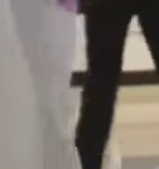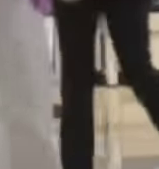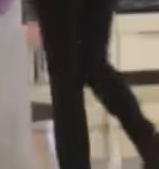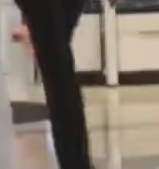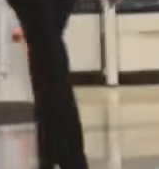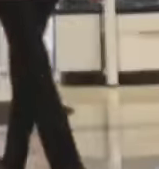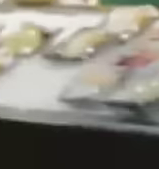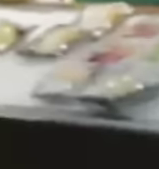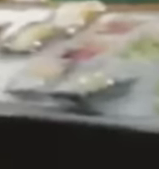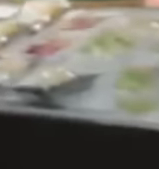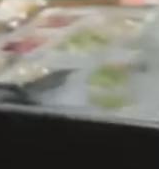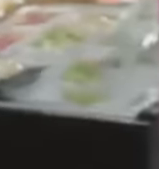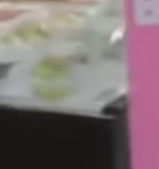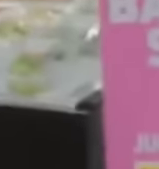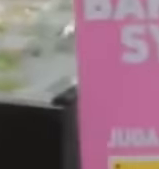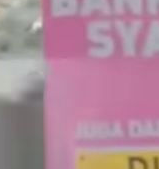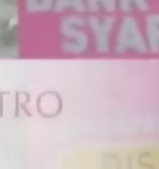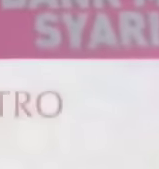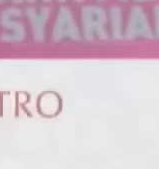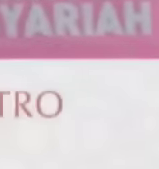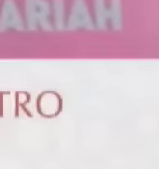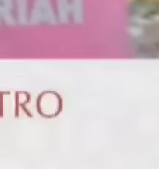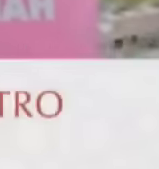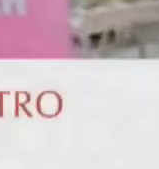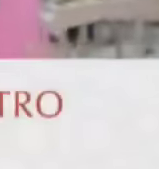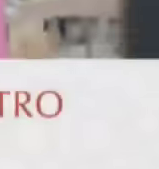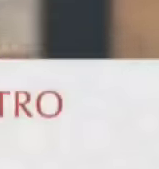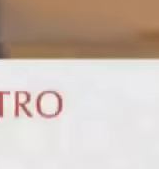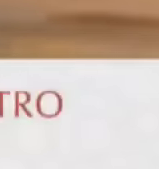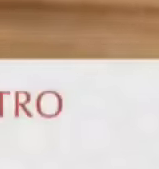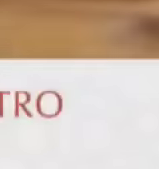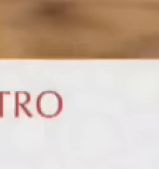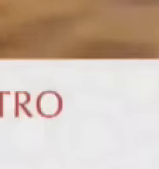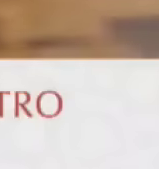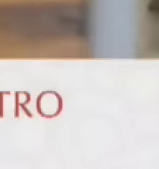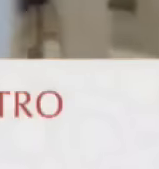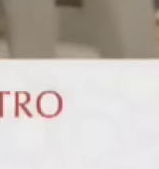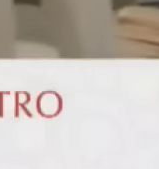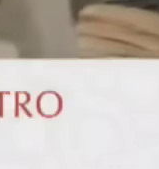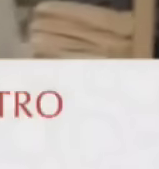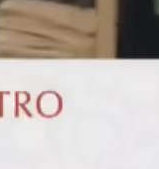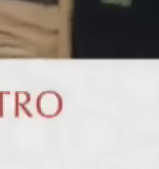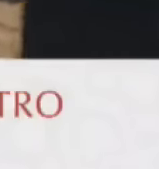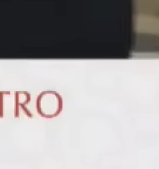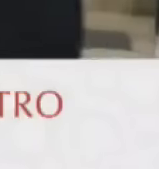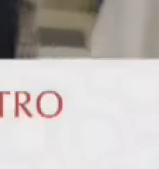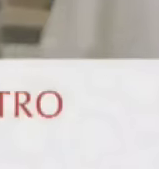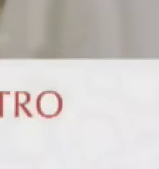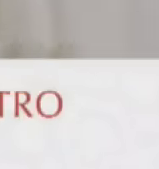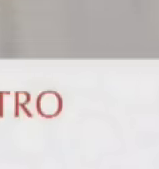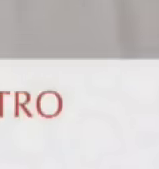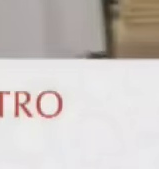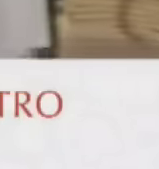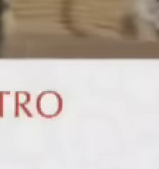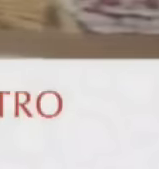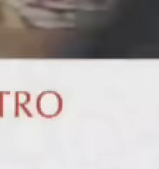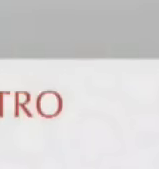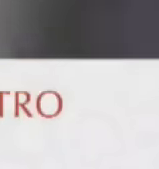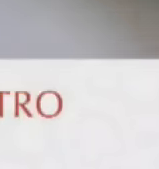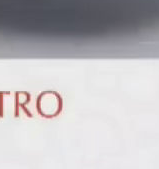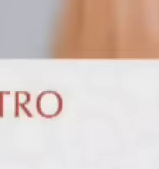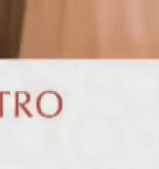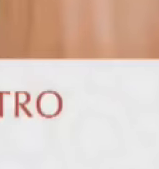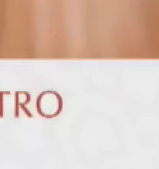Syariah. Alhamdulillah, kini dengan menggunakan kartu debit Bank Mega Syariah, dapatkan diskon langsung 5% setiap berbelanja